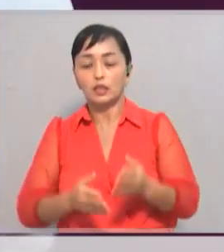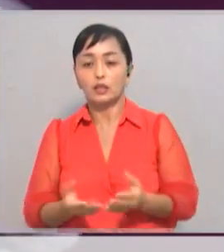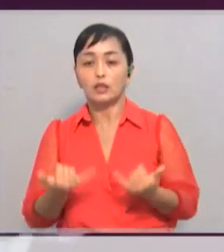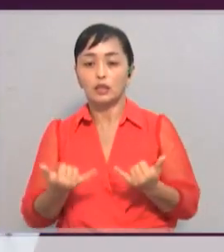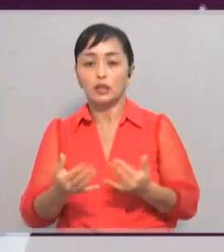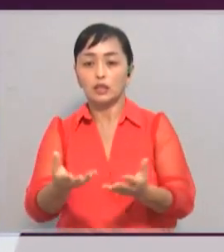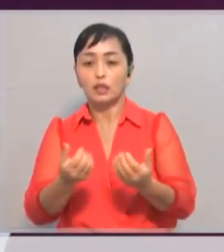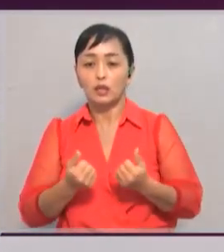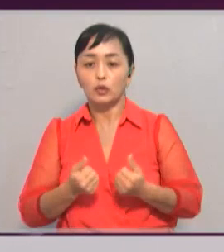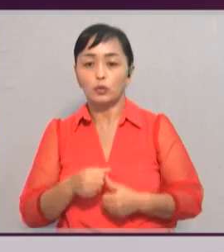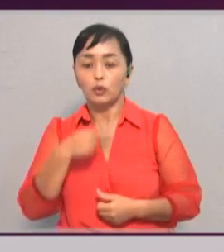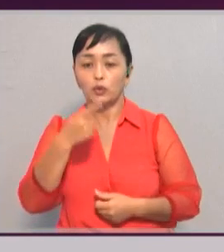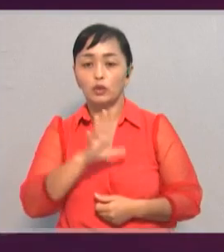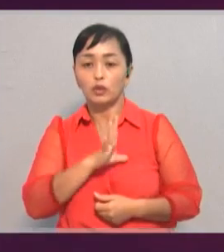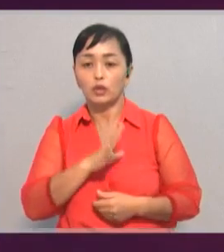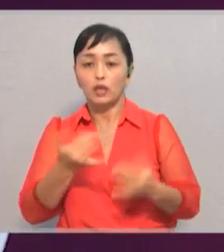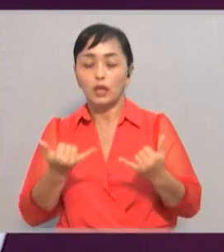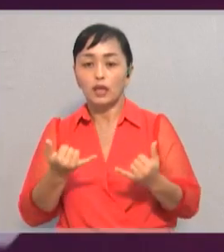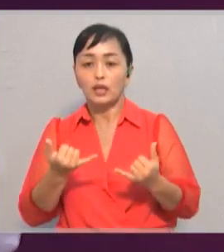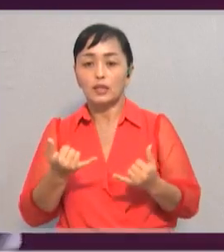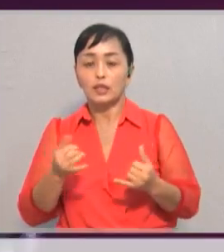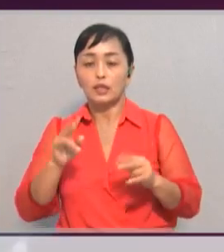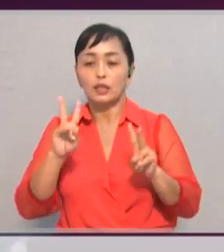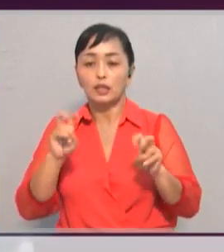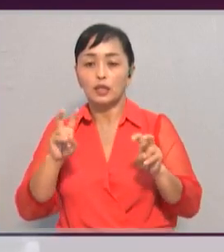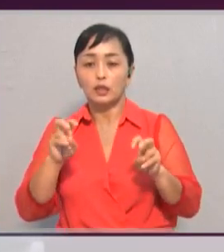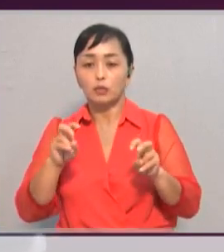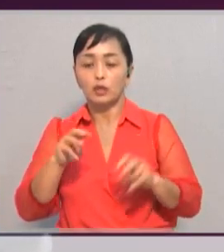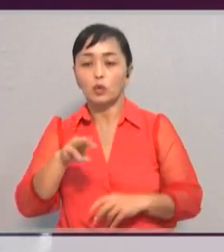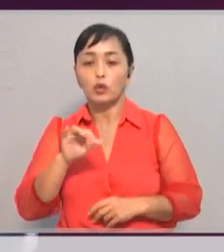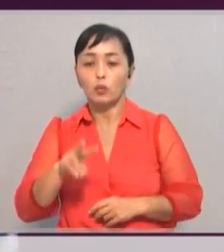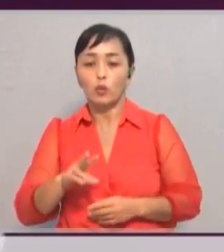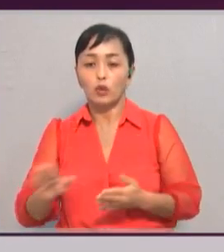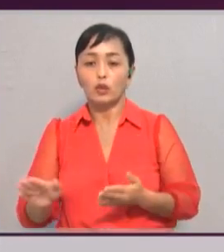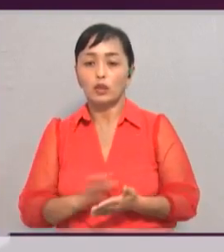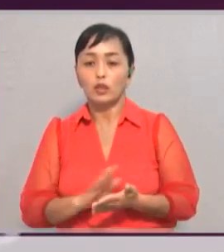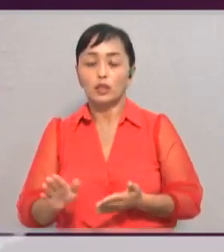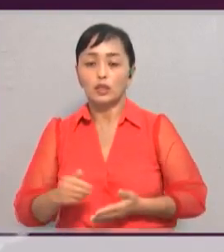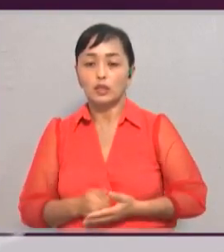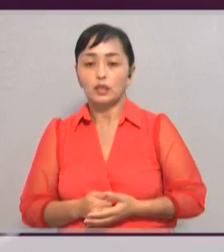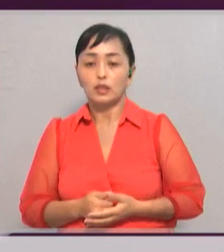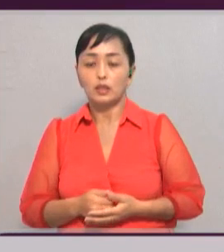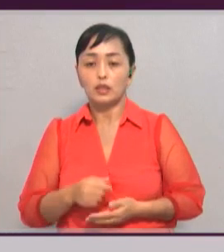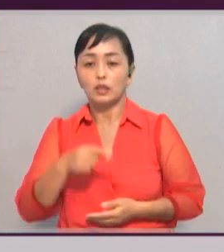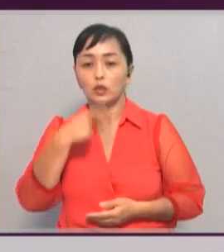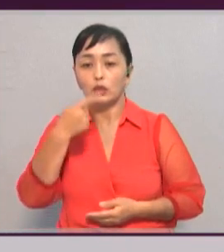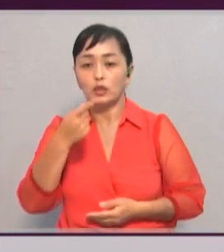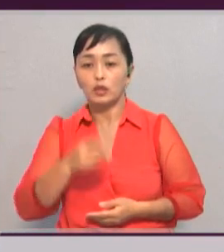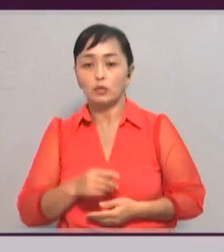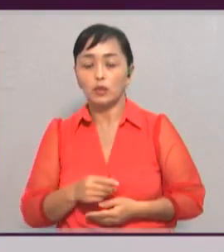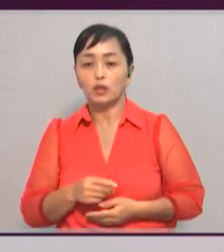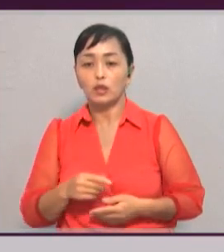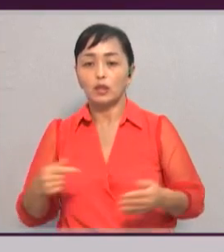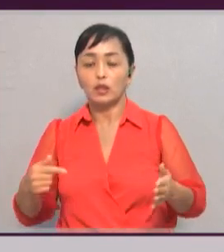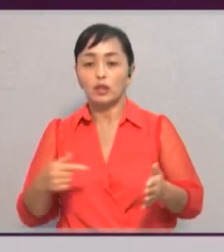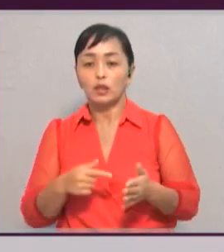әрине шығармаларының тақырыптары өте мол, кең. Дегенмен де осының ішінде біздің нақты